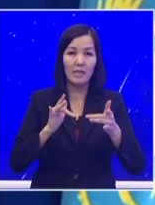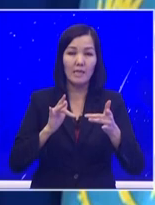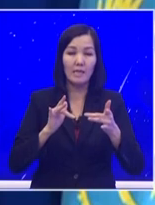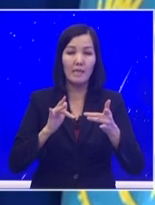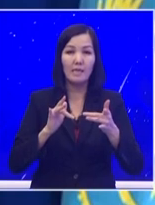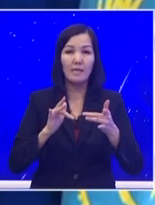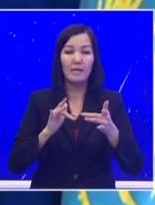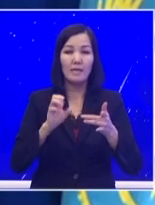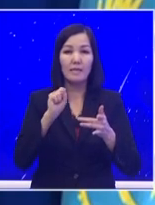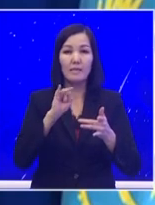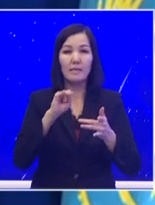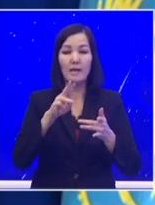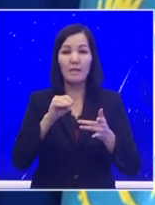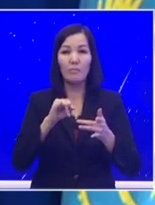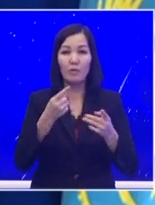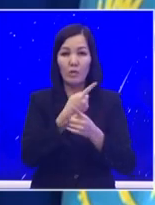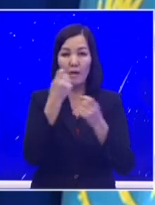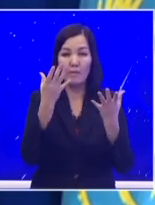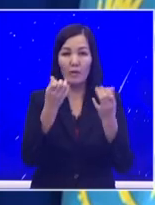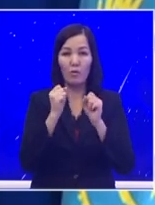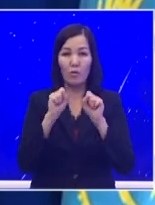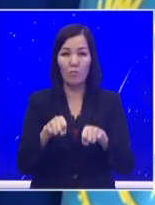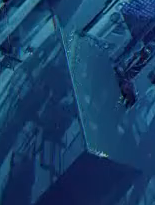интернеттегі сайттар бойынша ақпарат алуға болады.